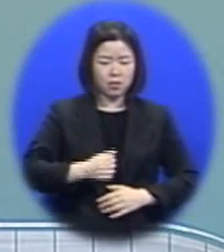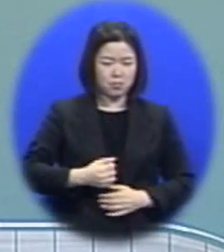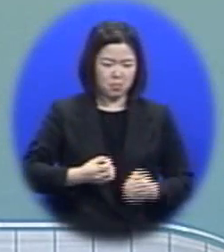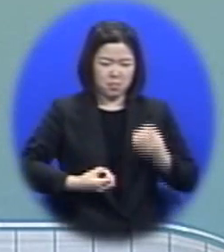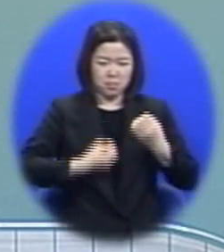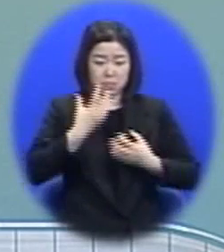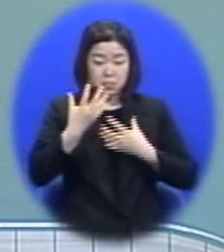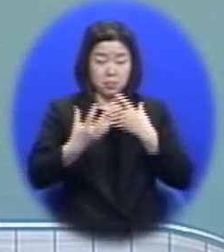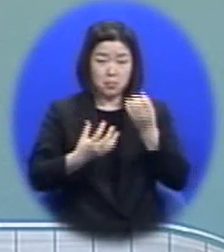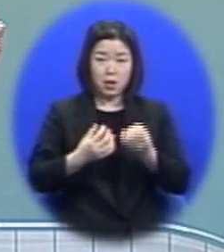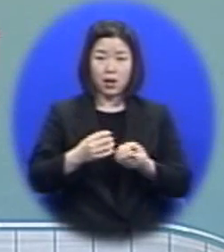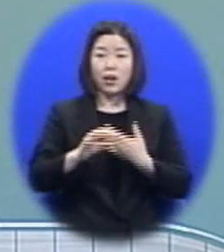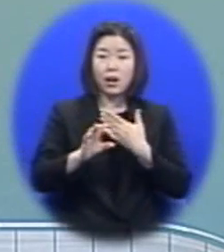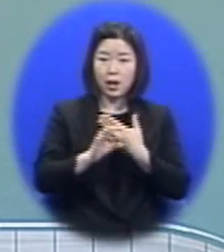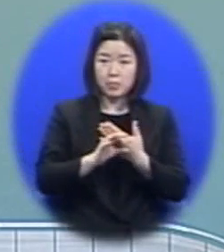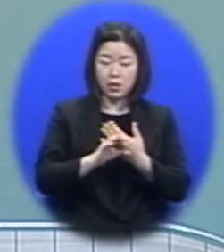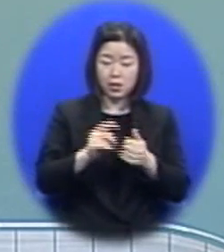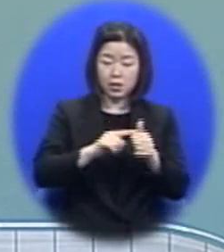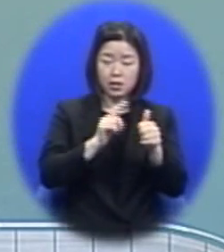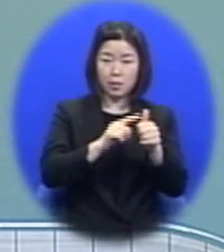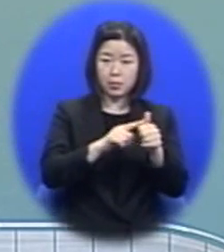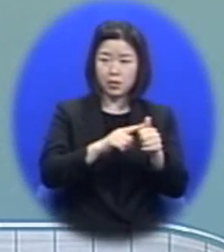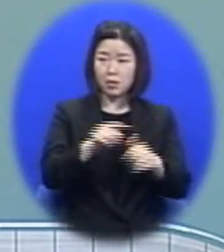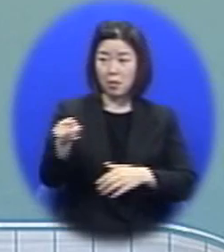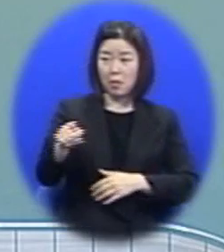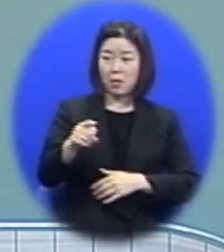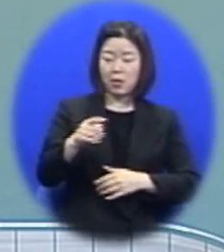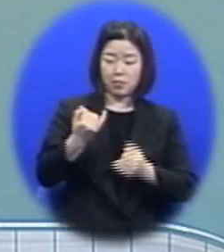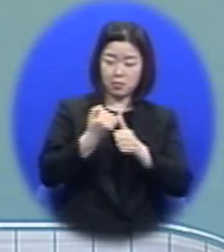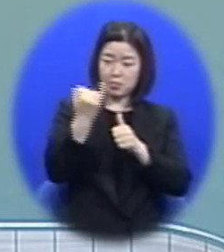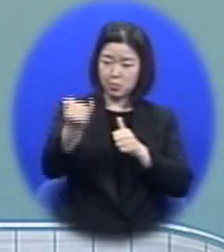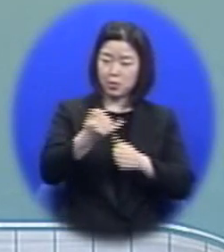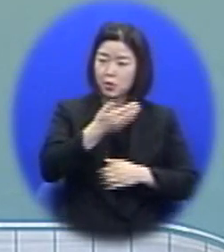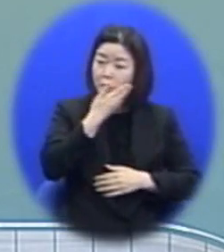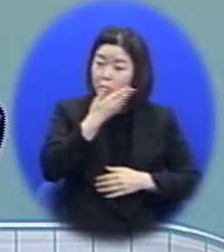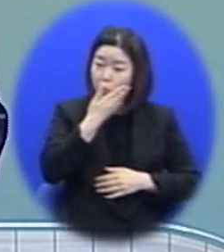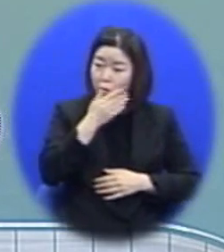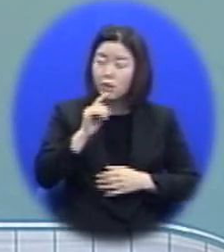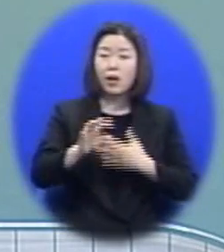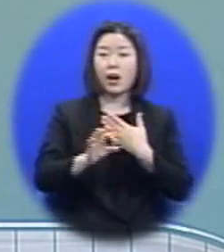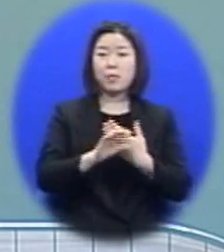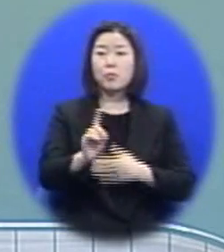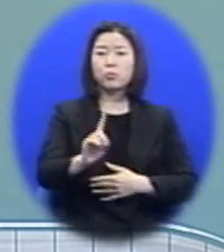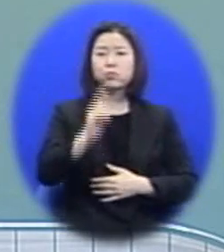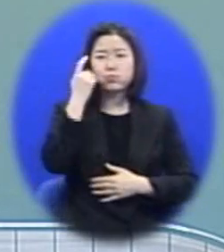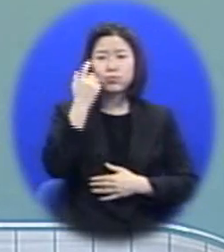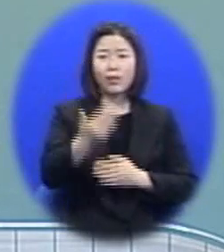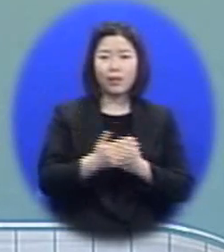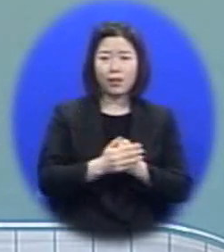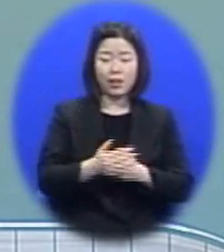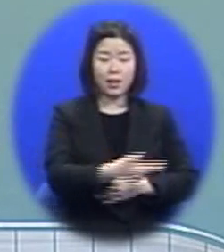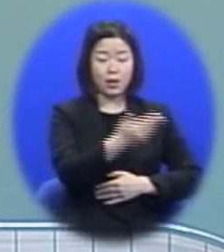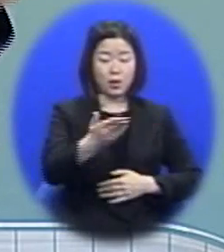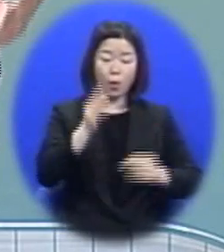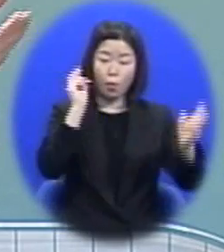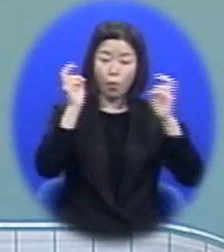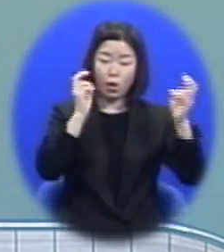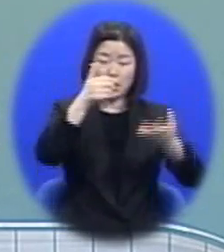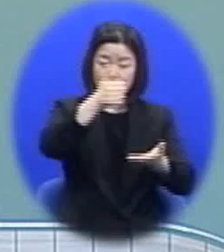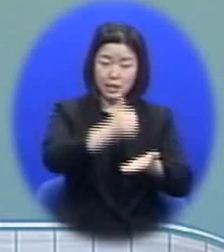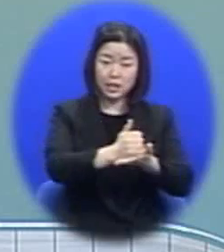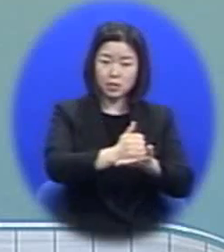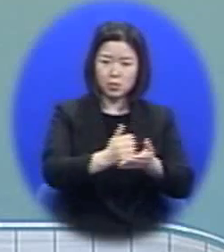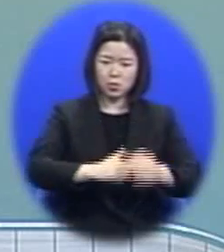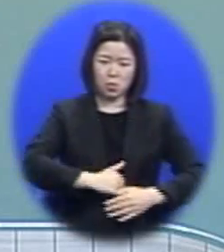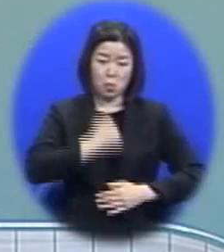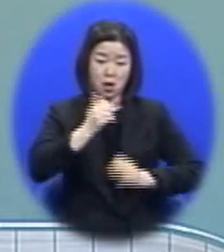남편이 아우 귀여워 하면 어떤 일이 벌어질까요 여러분 회사 사장님이 화를 내는데 어우 귀여우시네요